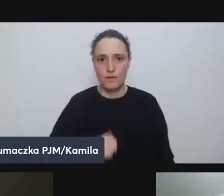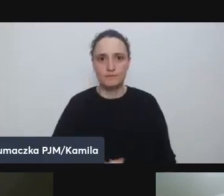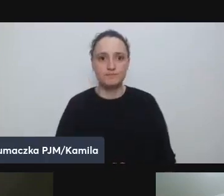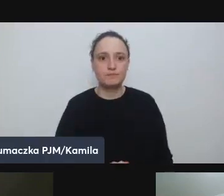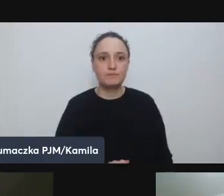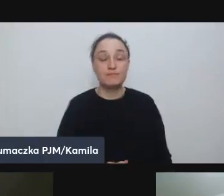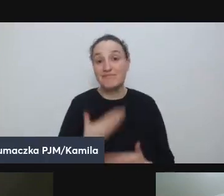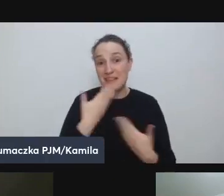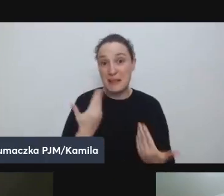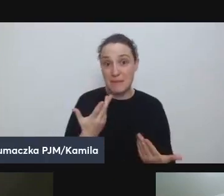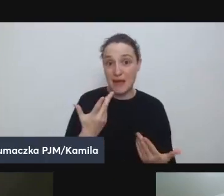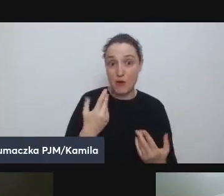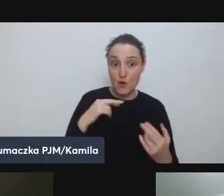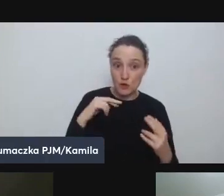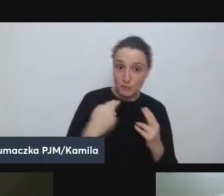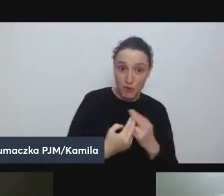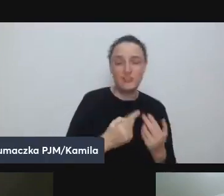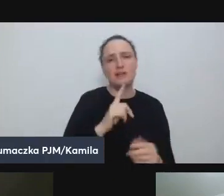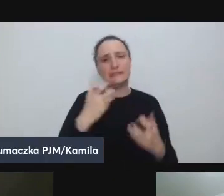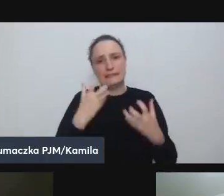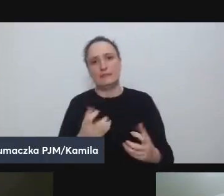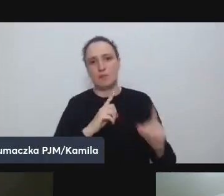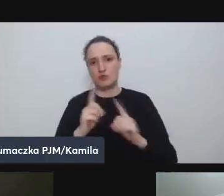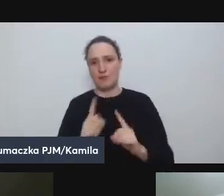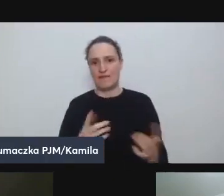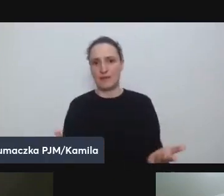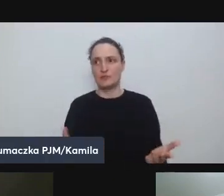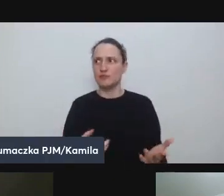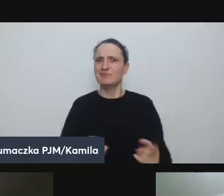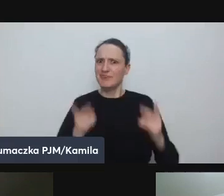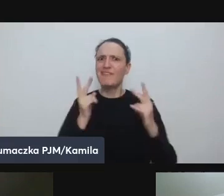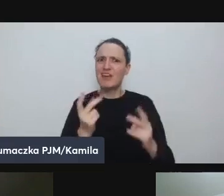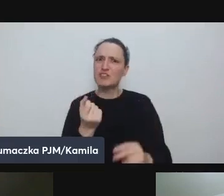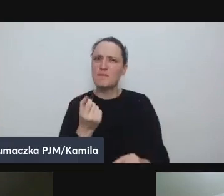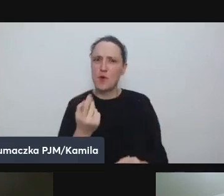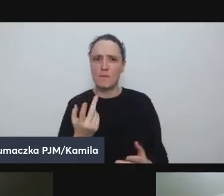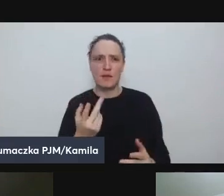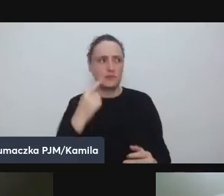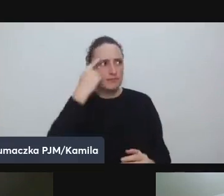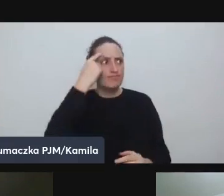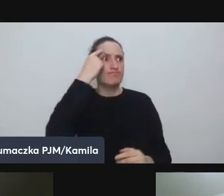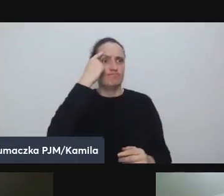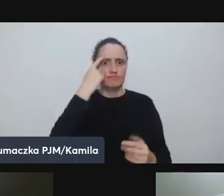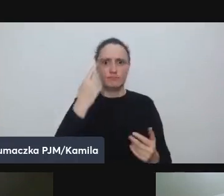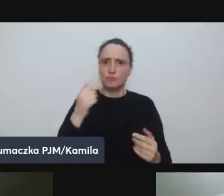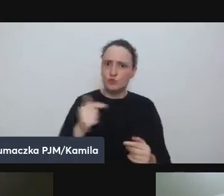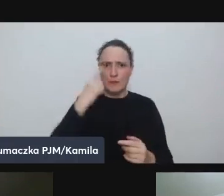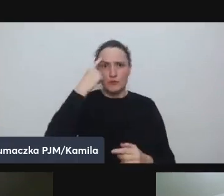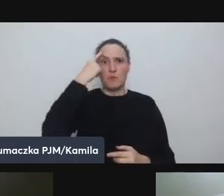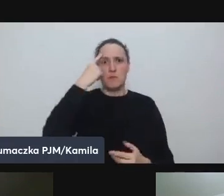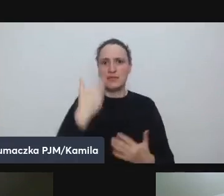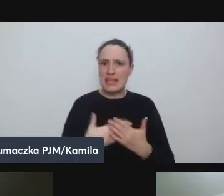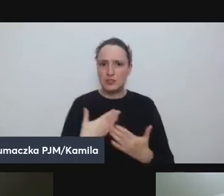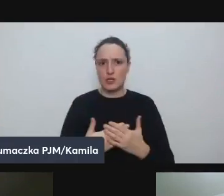chcemy jednak o tym porozmawiać, bo wydaje nam się to ważny moment, żeby przypomnieć sobie przede wszystkim, dlaczego